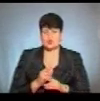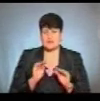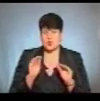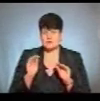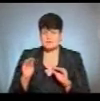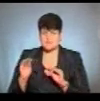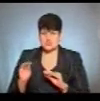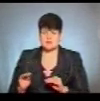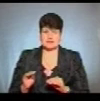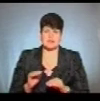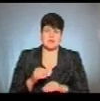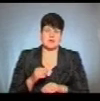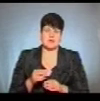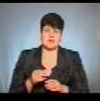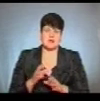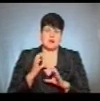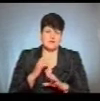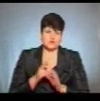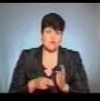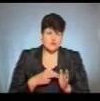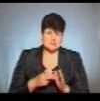їх на автовокзалах, залізничних вокзалах, в